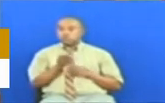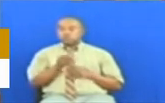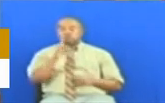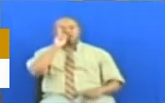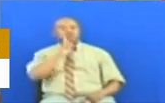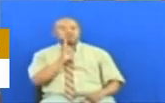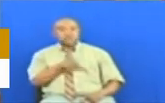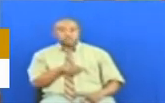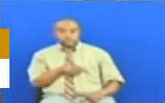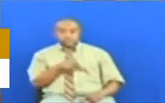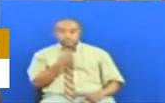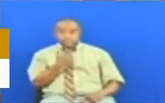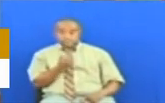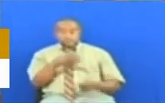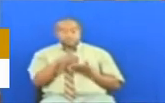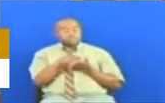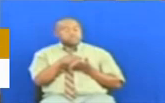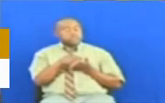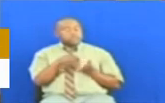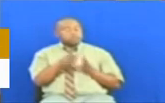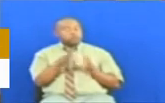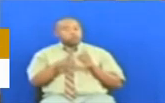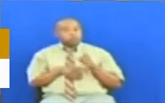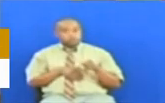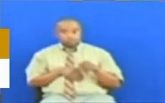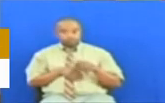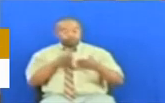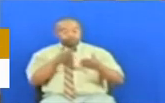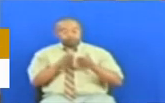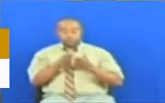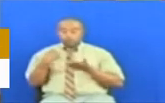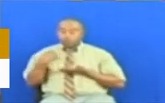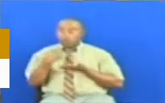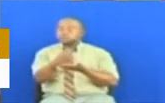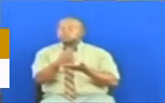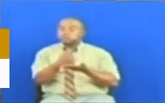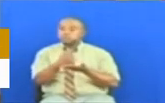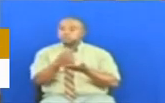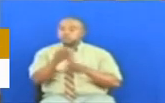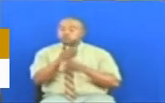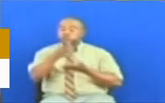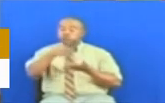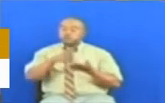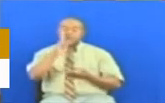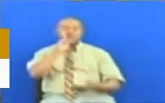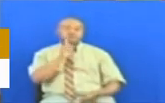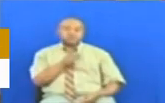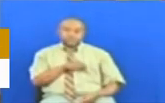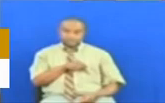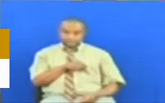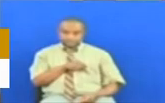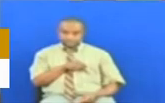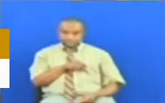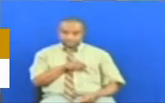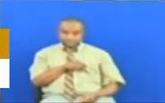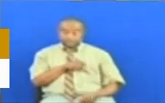ndio gharama kubwa sana zinazokwamisha uwekezaji wa watu wa kawaida kuweza kwenda katika